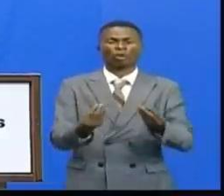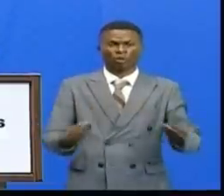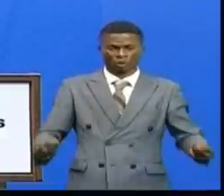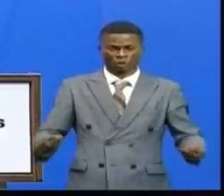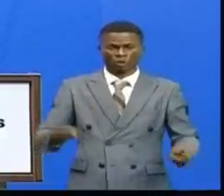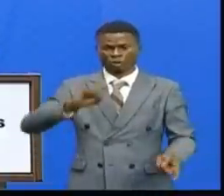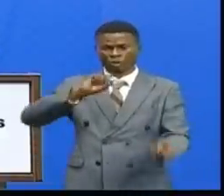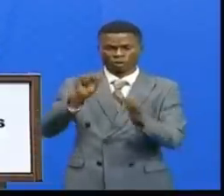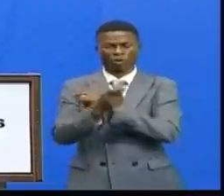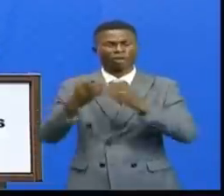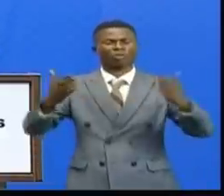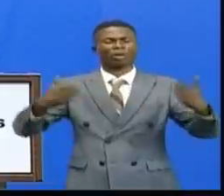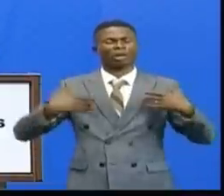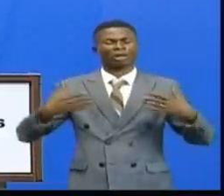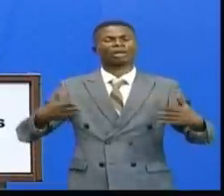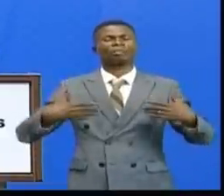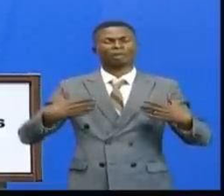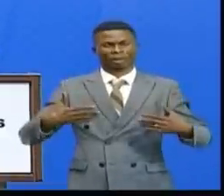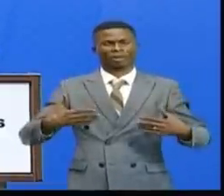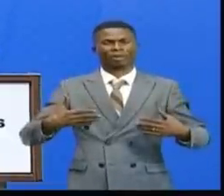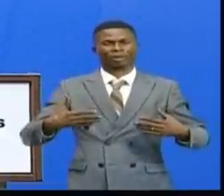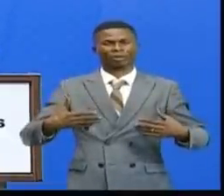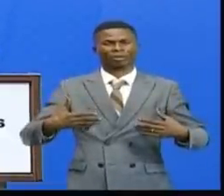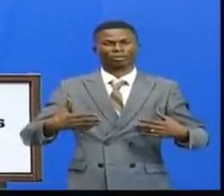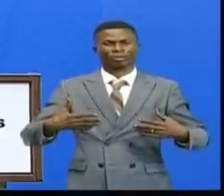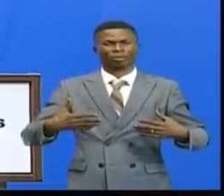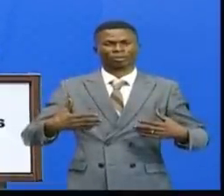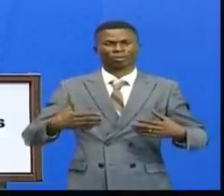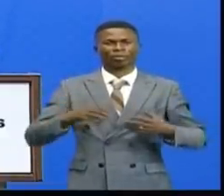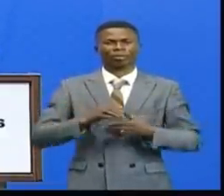au changement climatique.